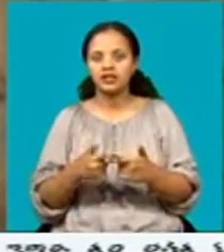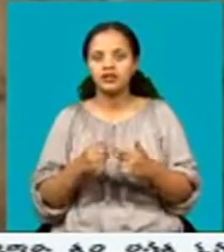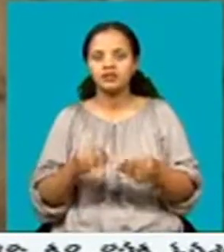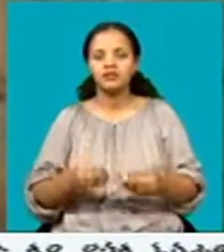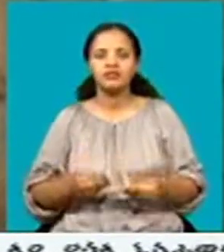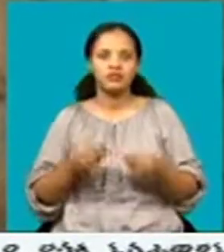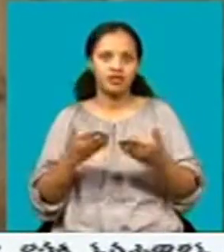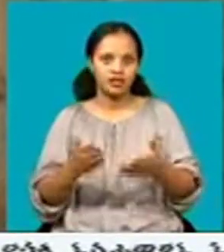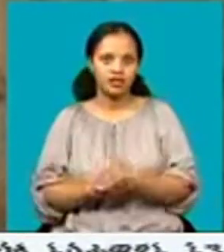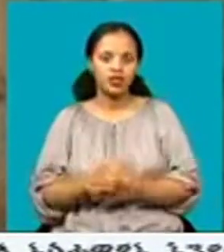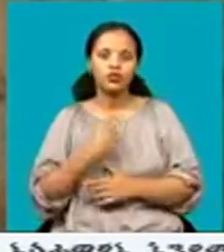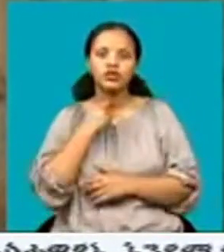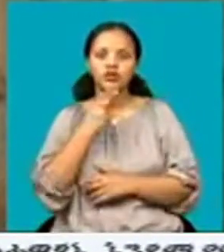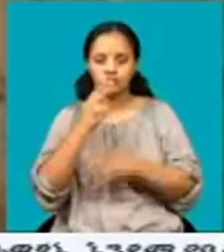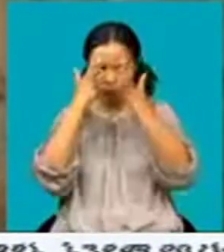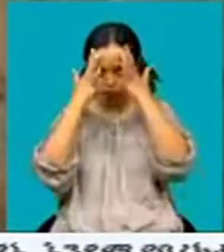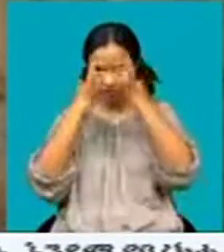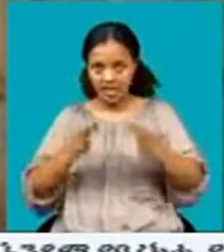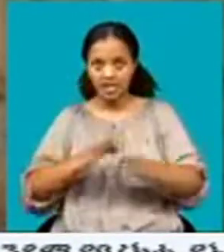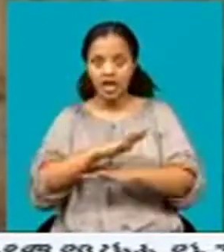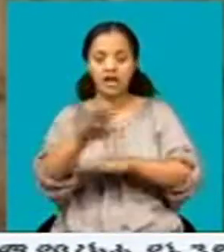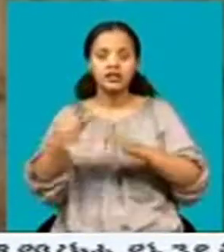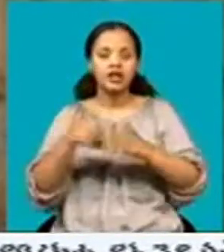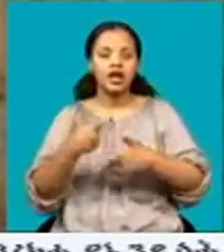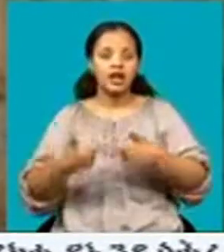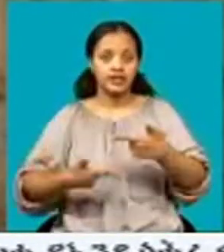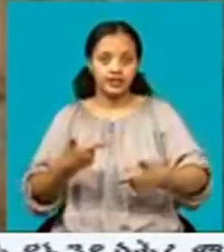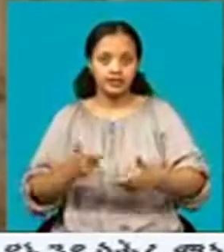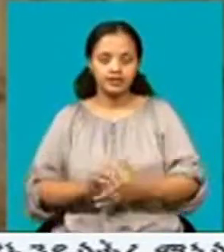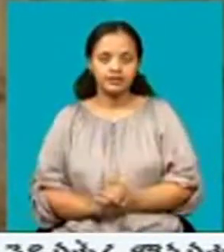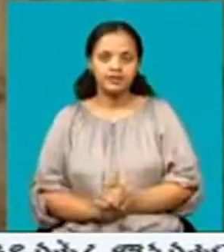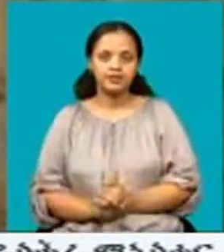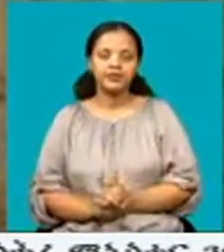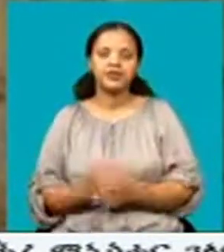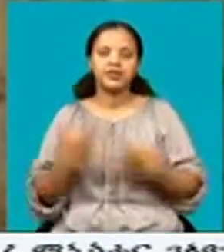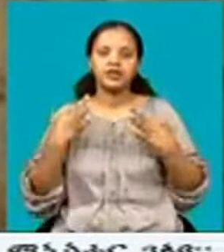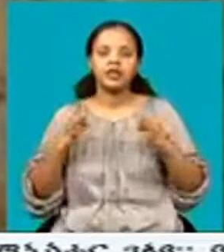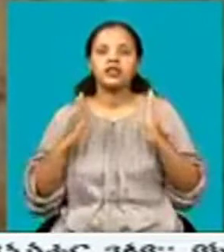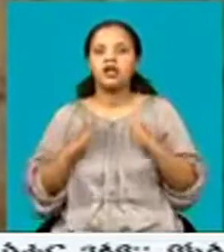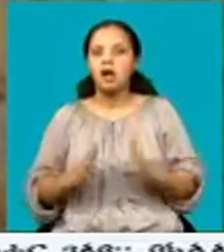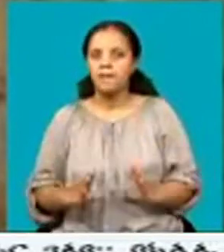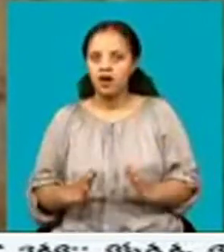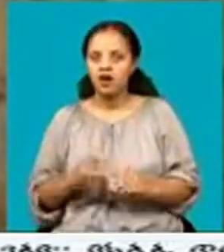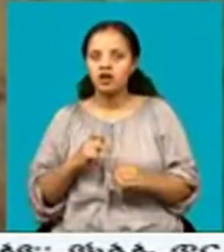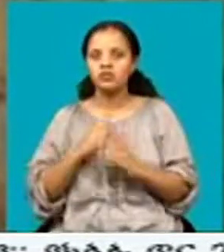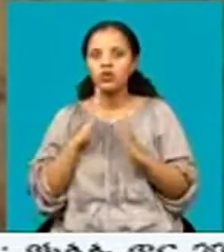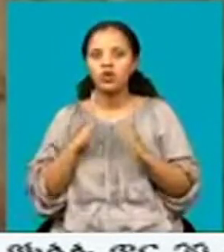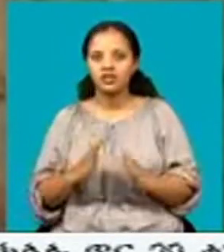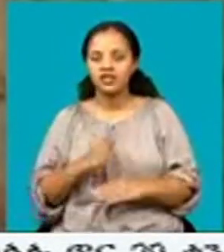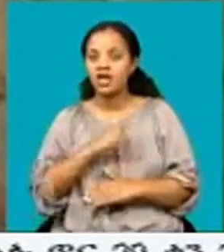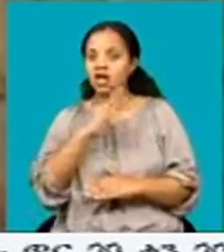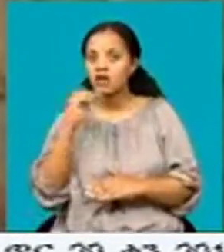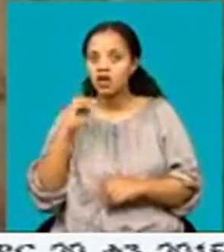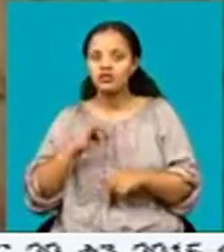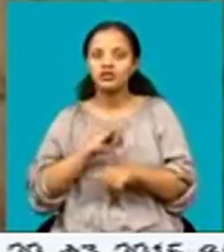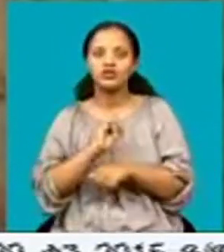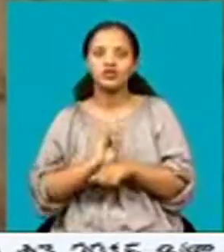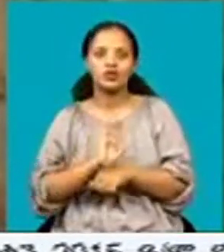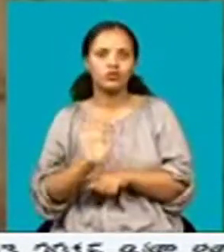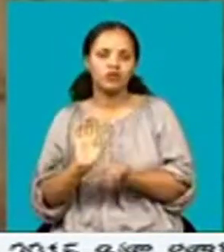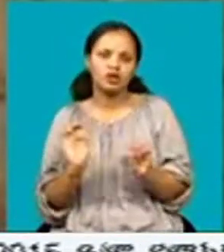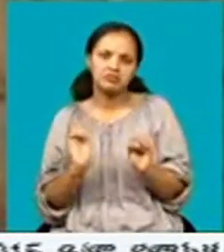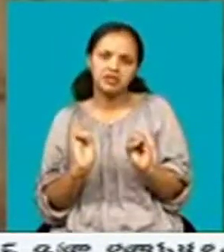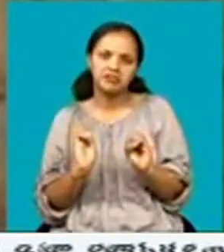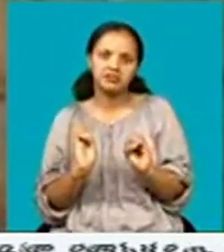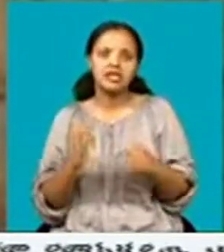የሚሰጠው የድምፅ ውሳኔው አጠቃላይ ሂደት ጤናማ፣ ዴሞክራሲያዊና ዜጎች